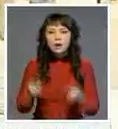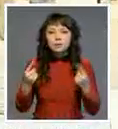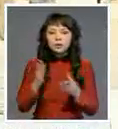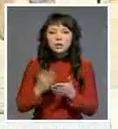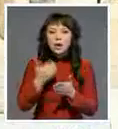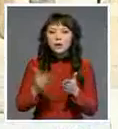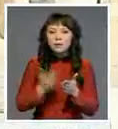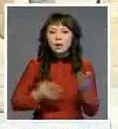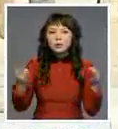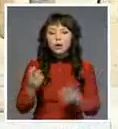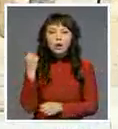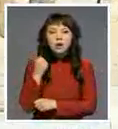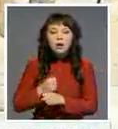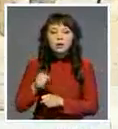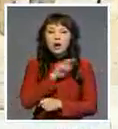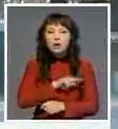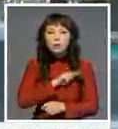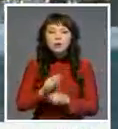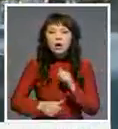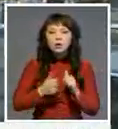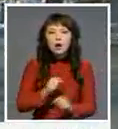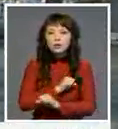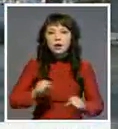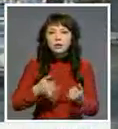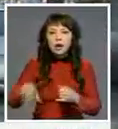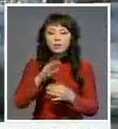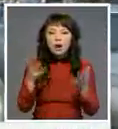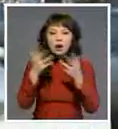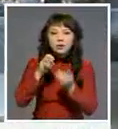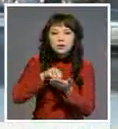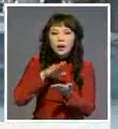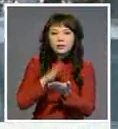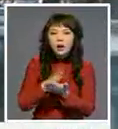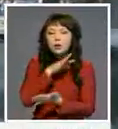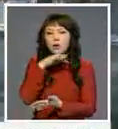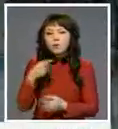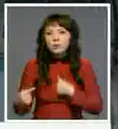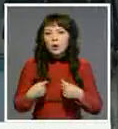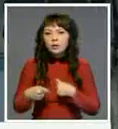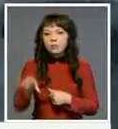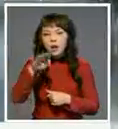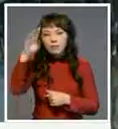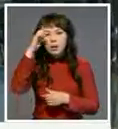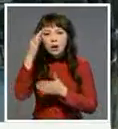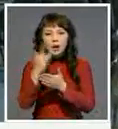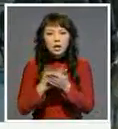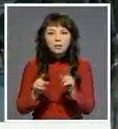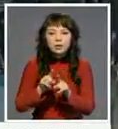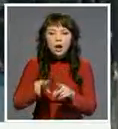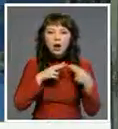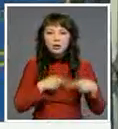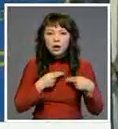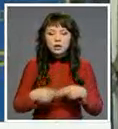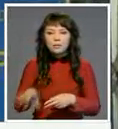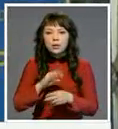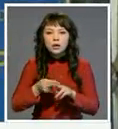қойылды. Енді Рысқұлов пен Сейфуллин даңғылында сабылып жүрген сансыз жұмыссыздар жұмыс іздеп жолға телмірмейді. Мемлекеттік бағдарлама аясында еңбек